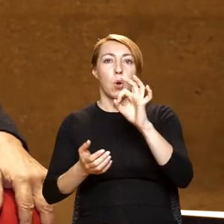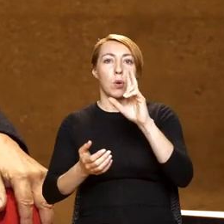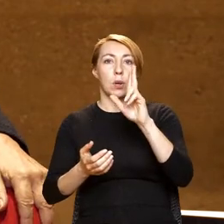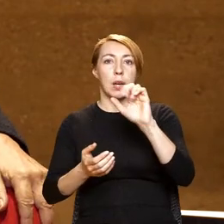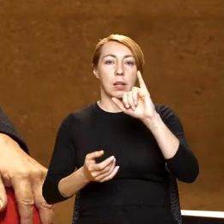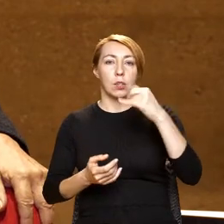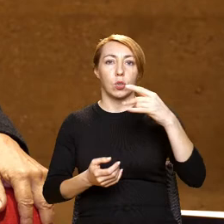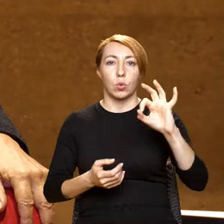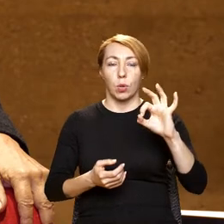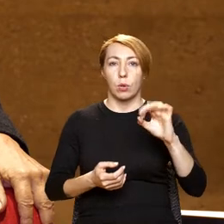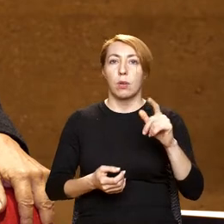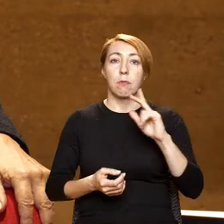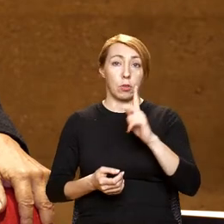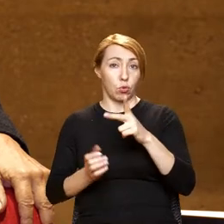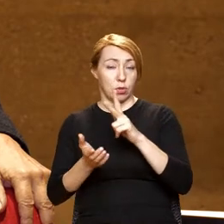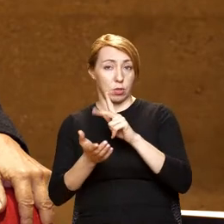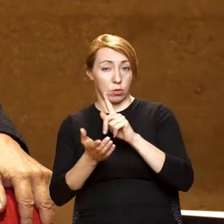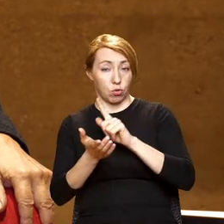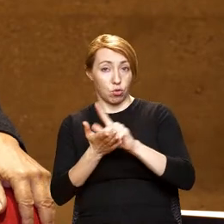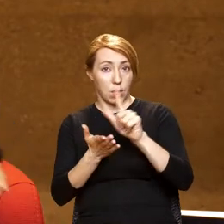w